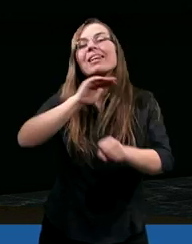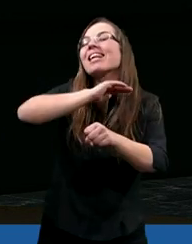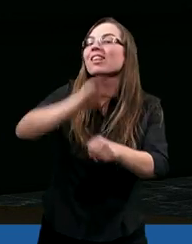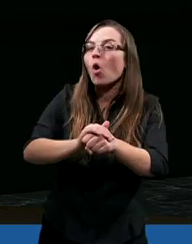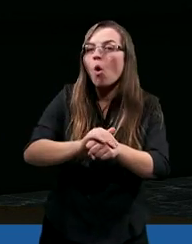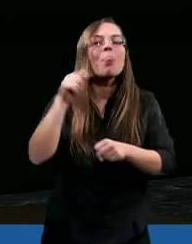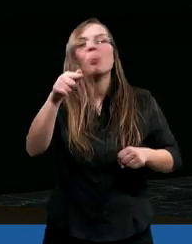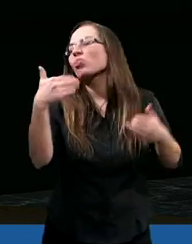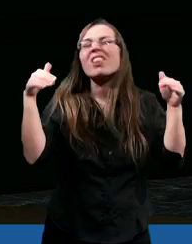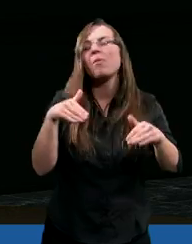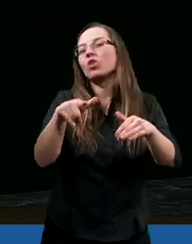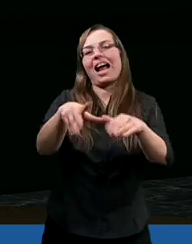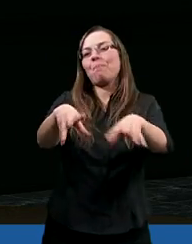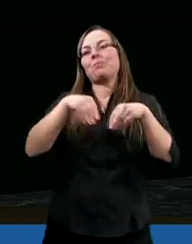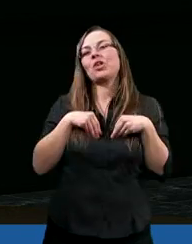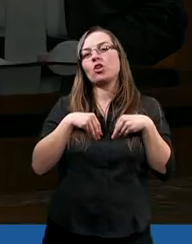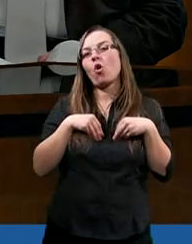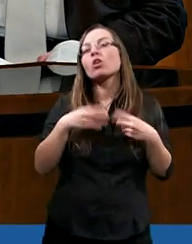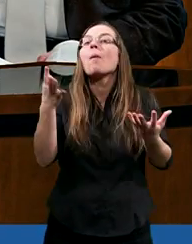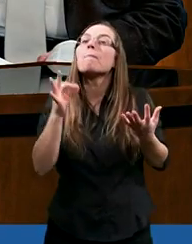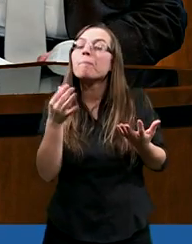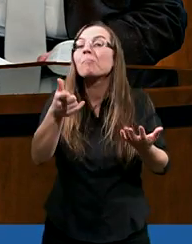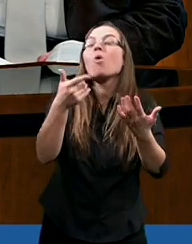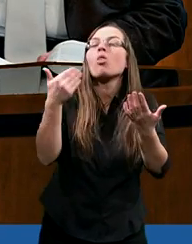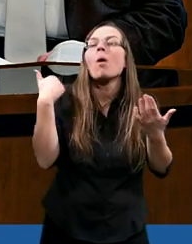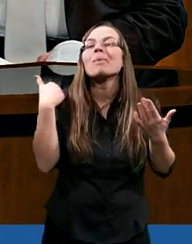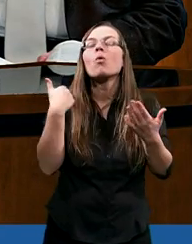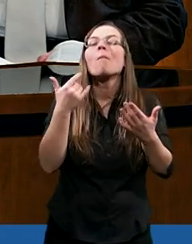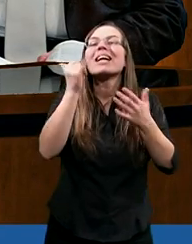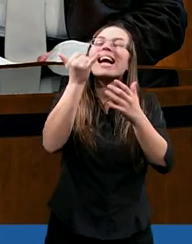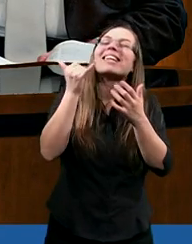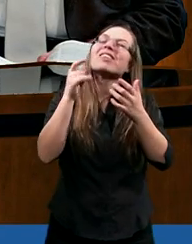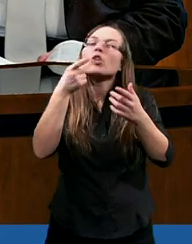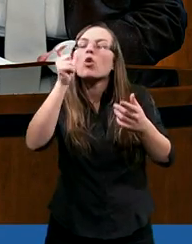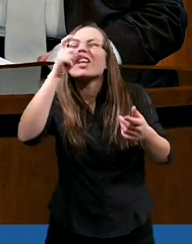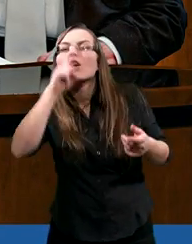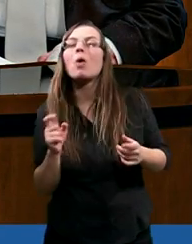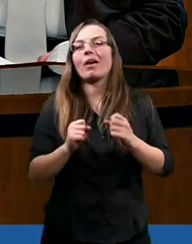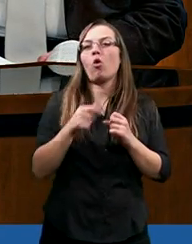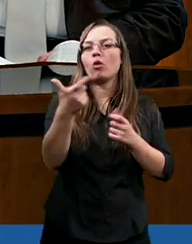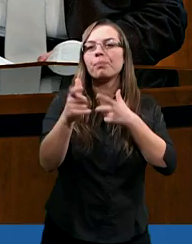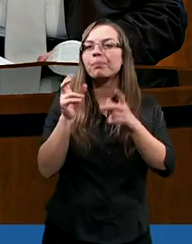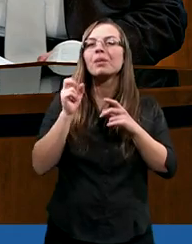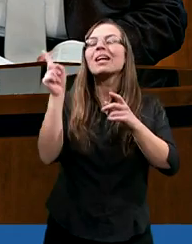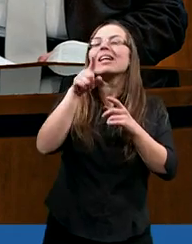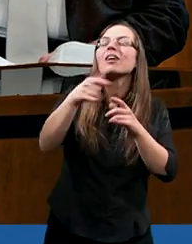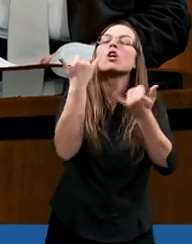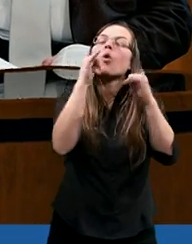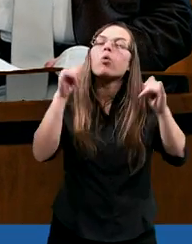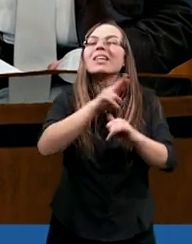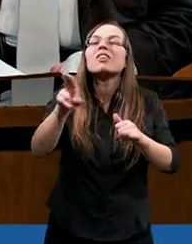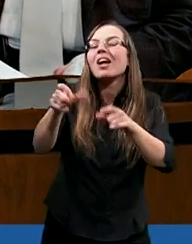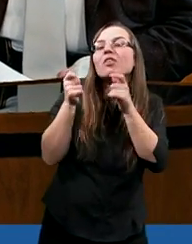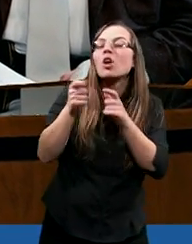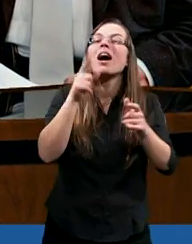to nie można tego przyjąć. A więc czy to byłyby encykliki jakieś, wielkich gremiów